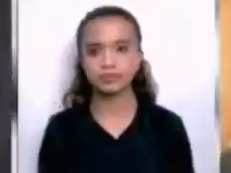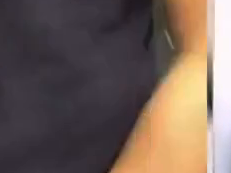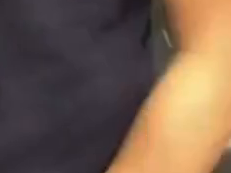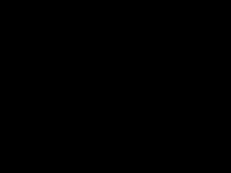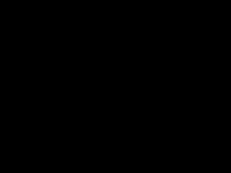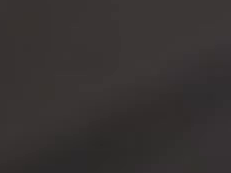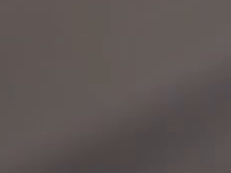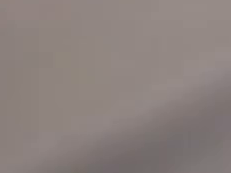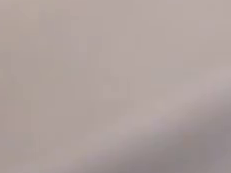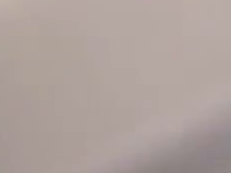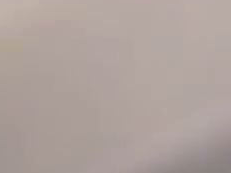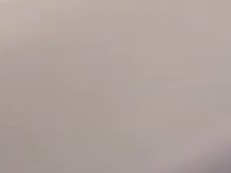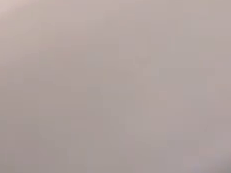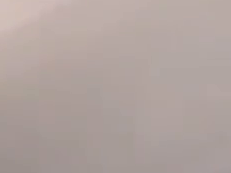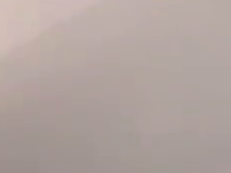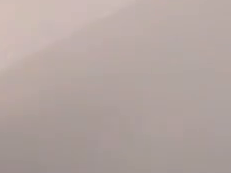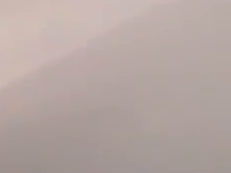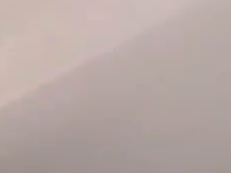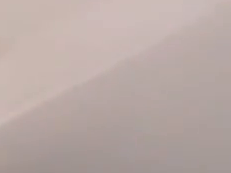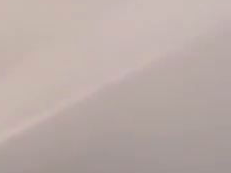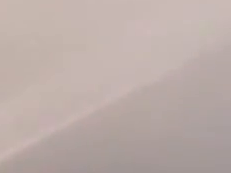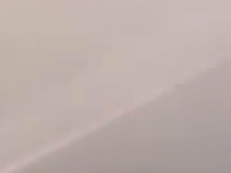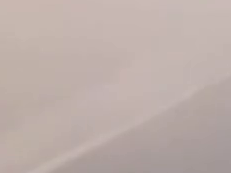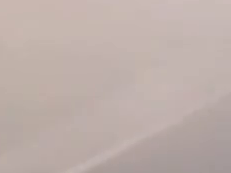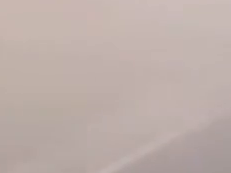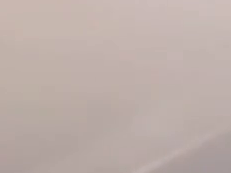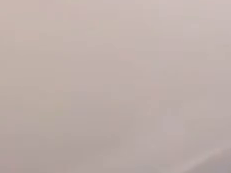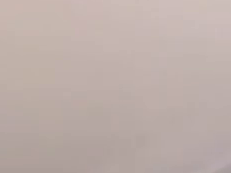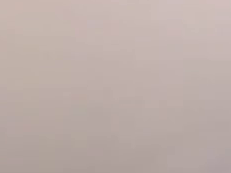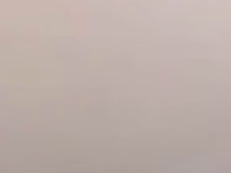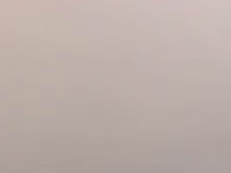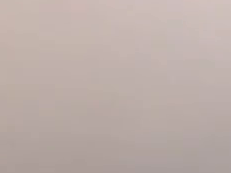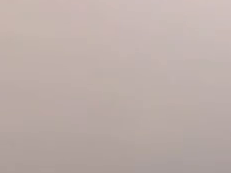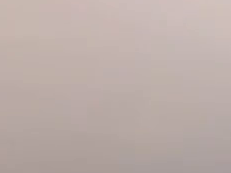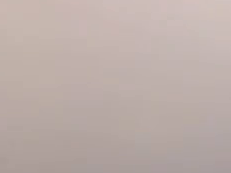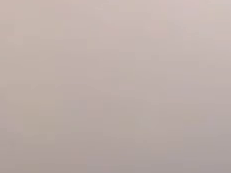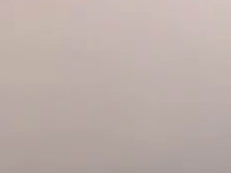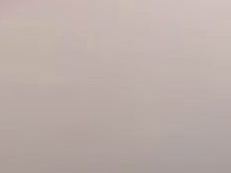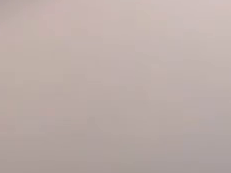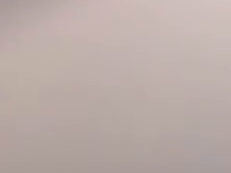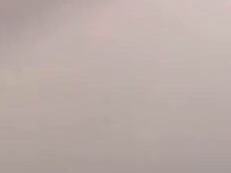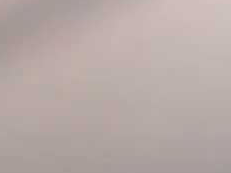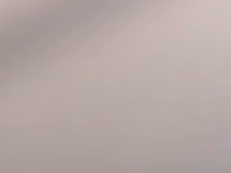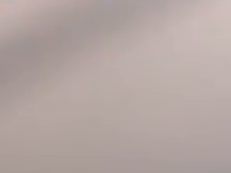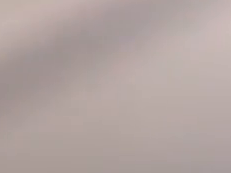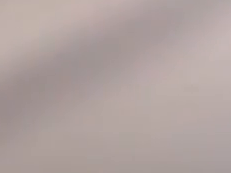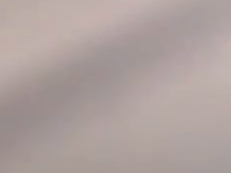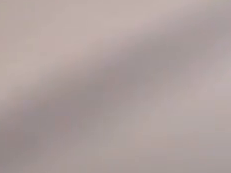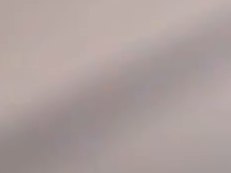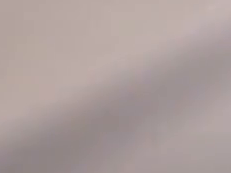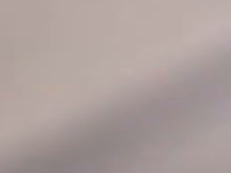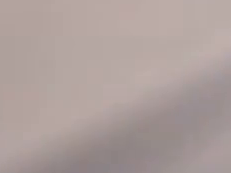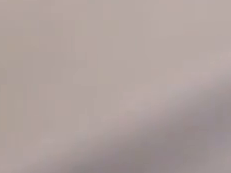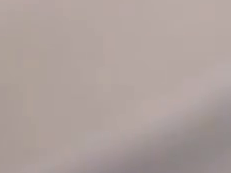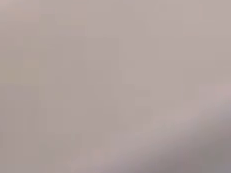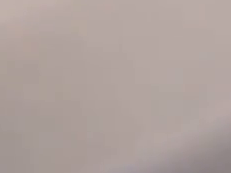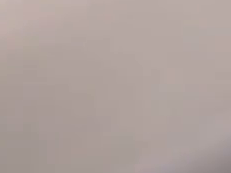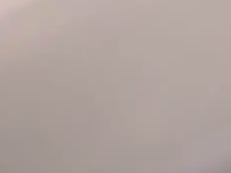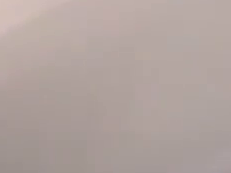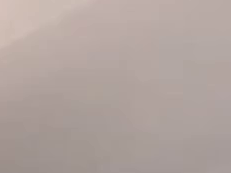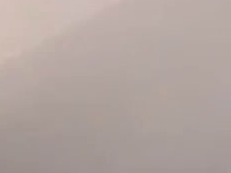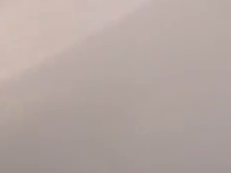Oras hindi natutulog mga balita kaya para sa pinakasariwang balita mag-subscribe kayo sa aming YouTube